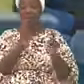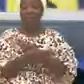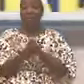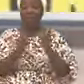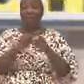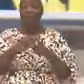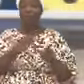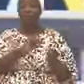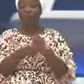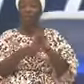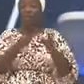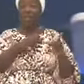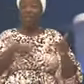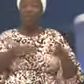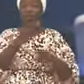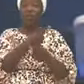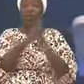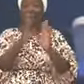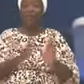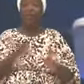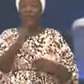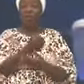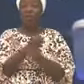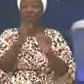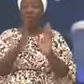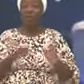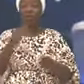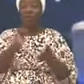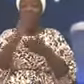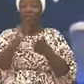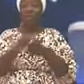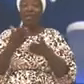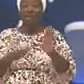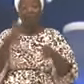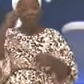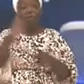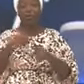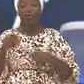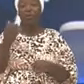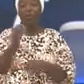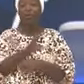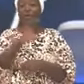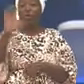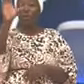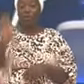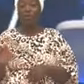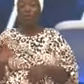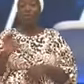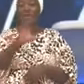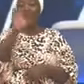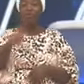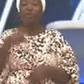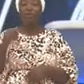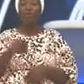vous venez au seigneur votre identité quelques mois pour voir pour vous si la croix du calvaire une nouvelle vie viendra pour vous et la